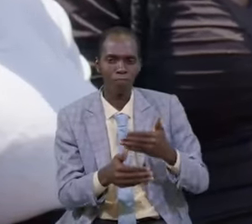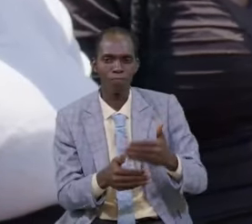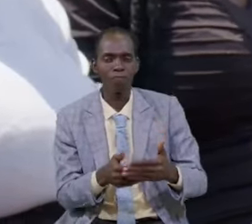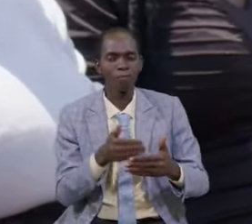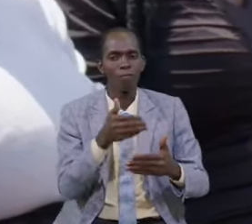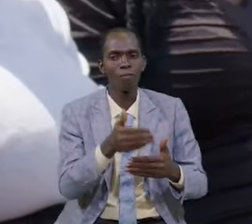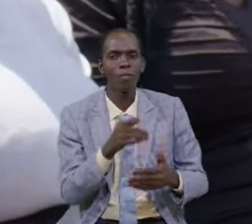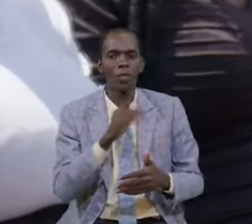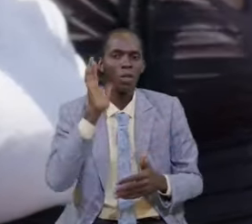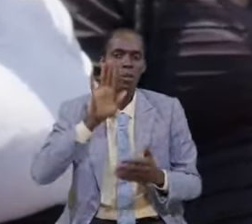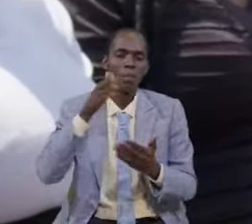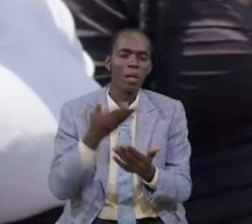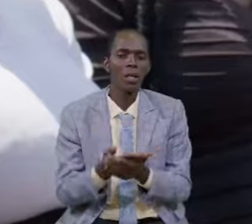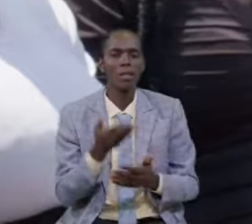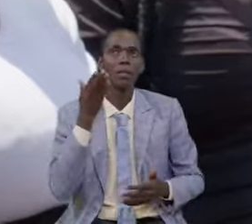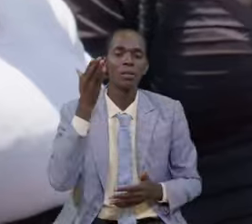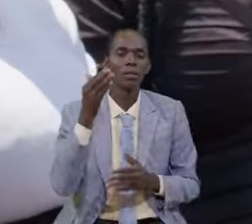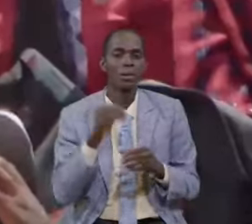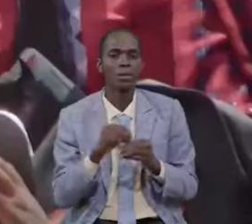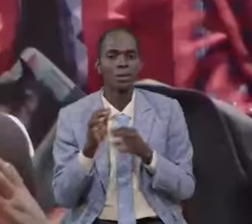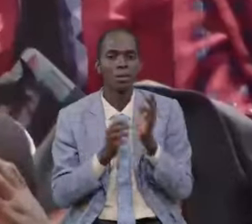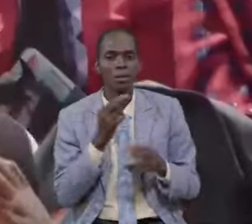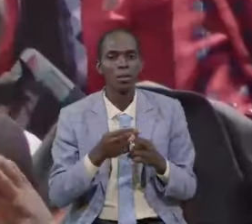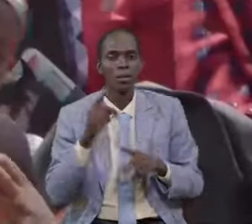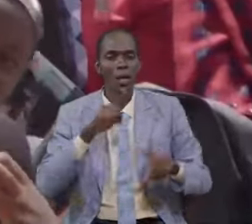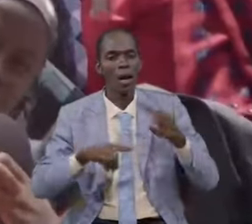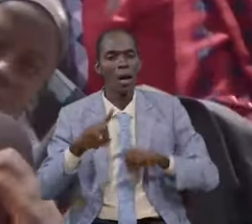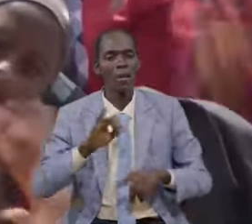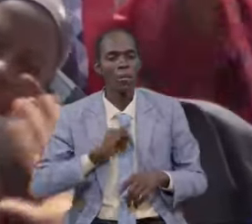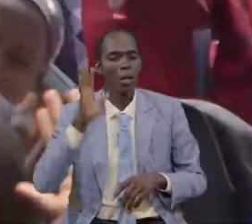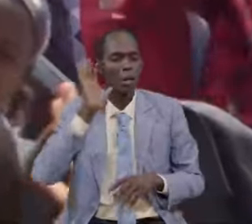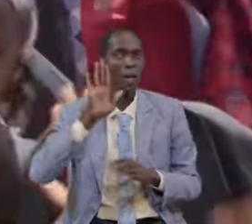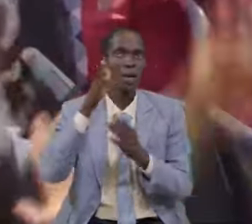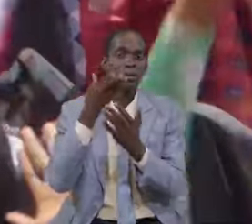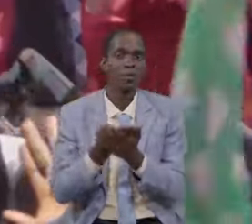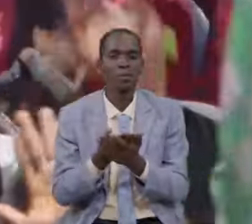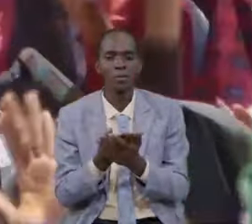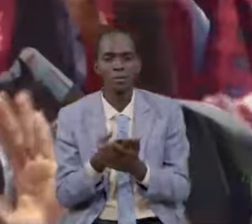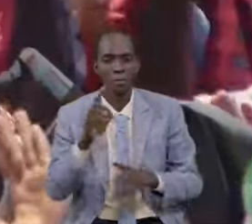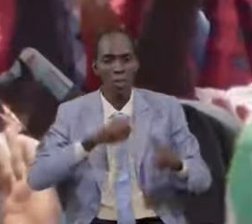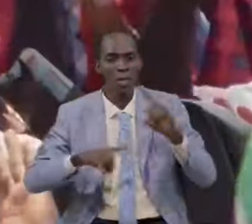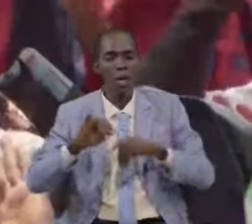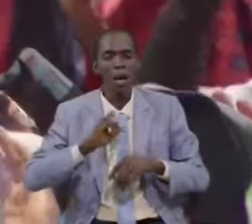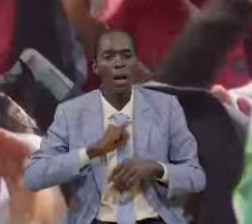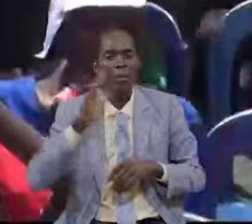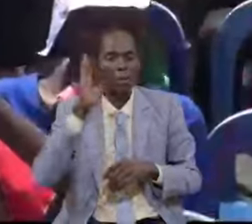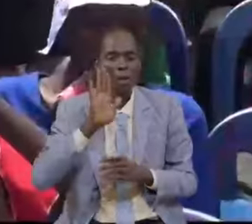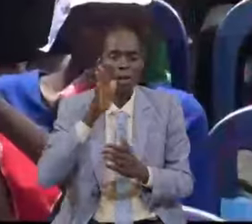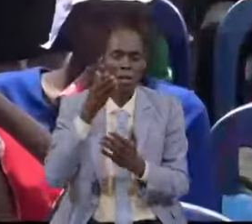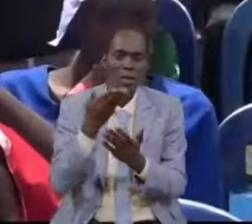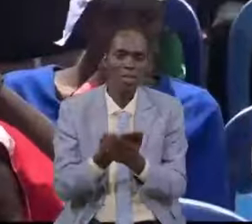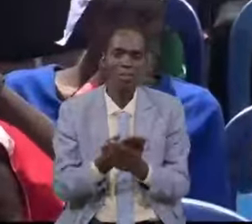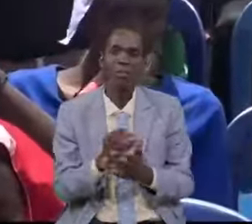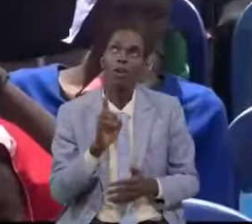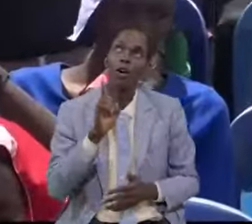arriver. J'y arriverai. Où es-tu là-bas? J'y arriverai. Et tu arriveras au nom de